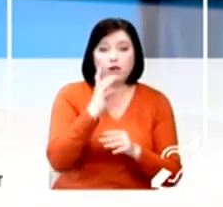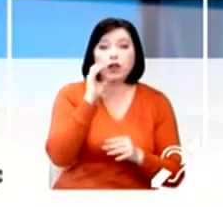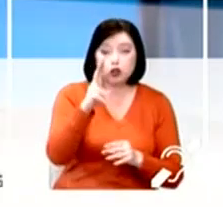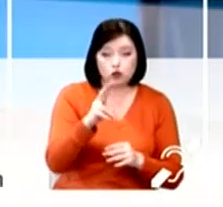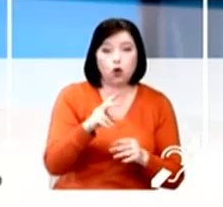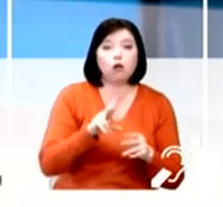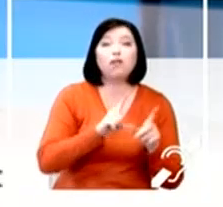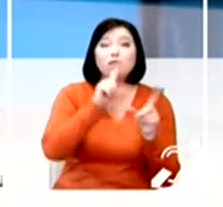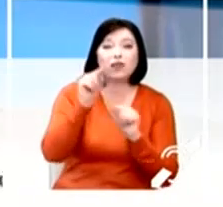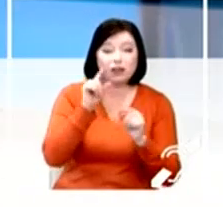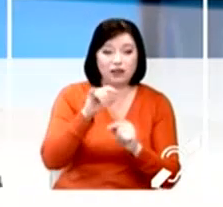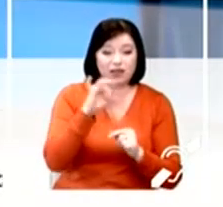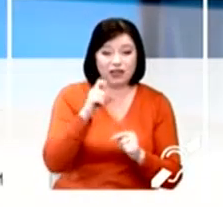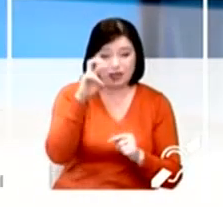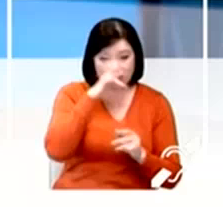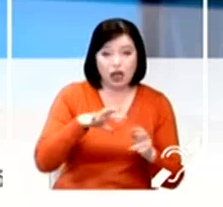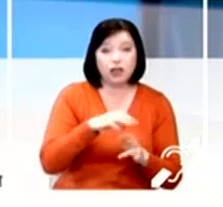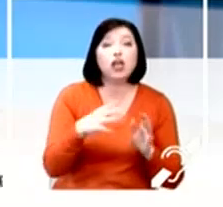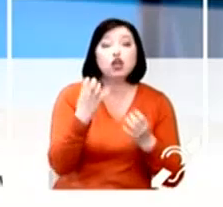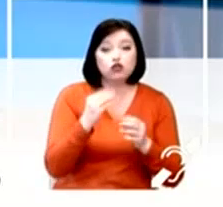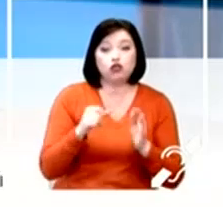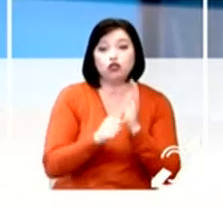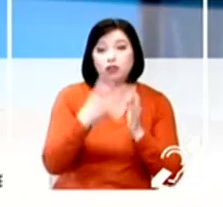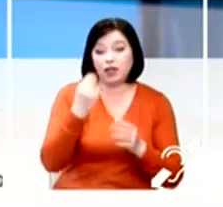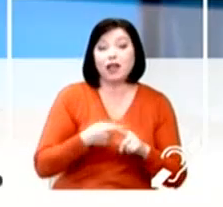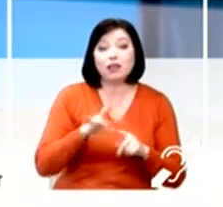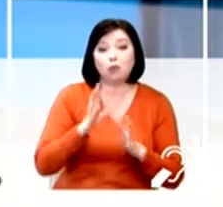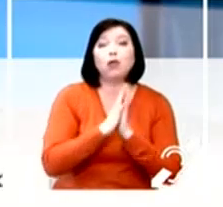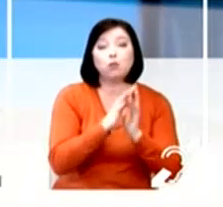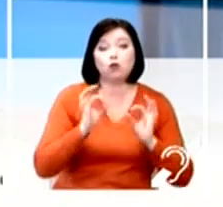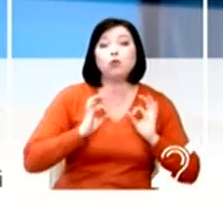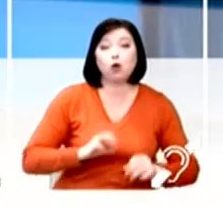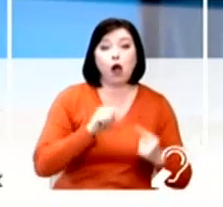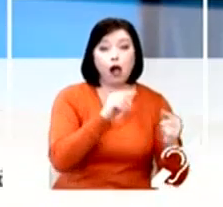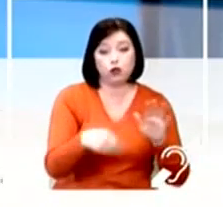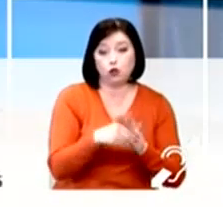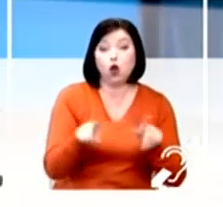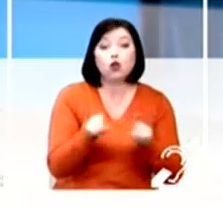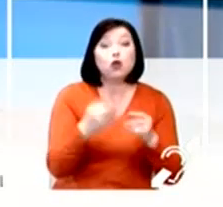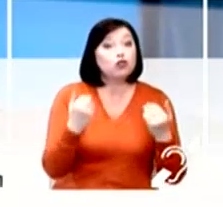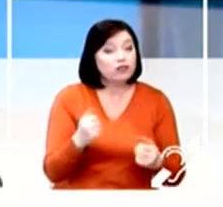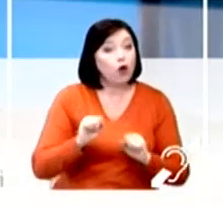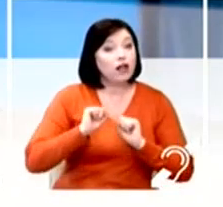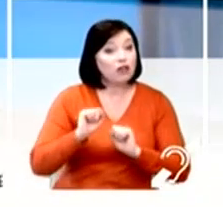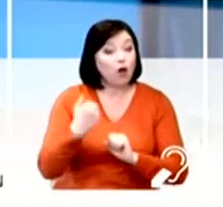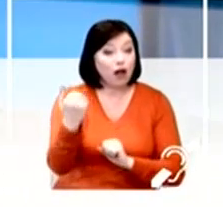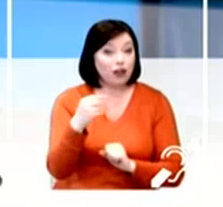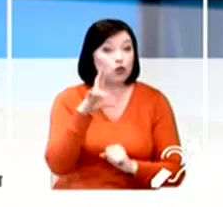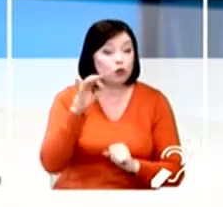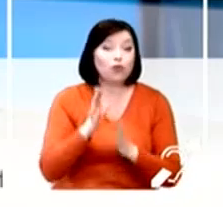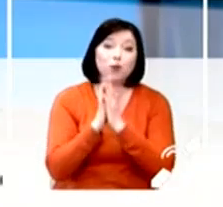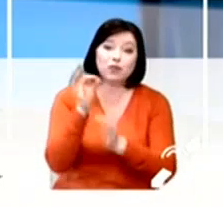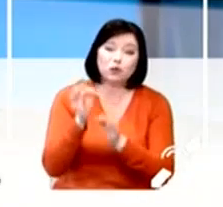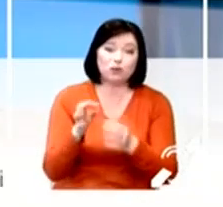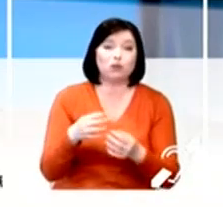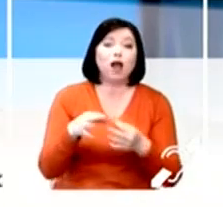de ieșire din țară cu încă 60 de zile la cererea procurorilor anticorupție. Tot astăzi, avocații apărării au cerut instanței